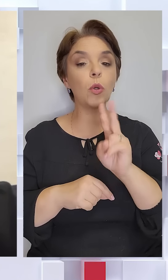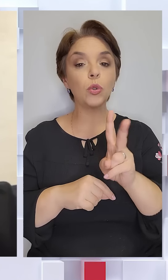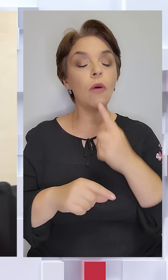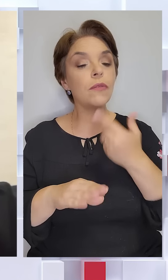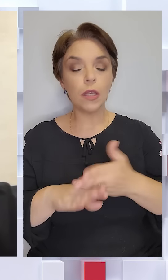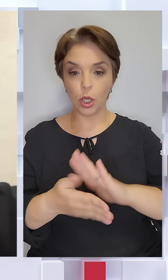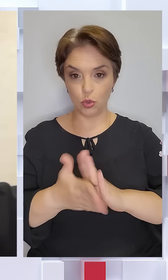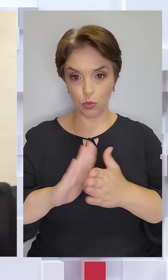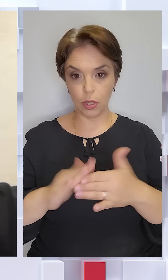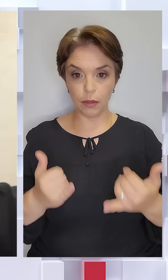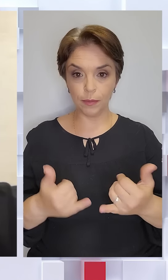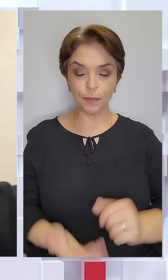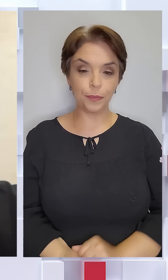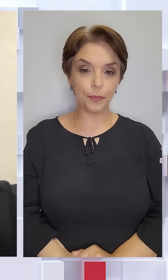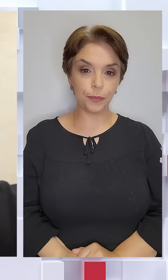в найтяжчому стані?